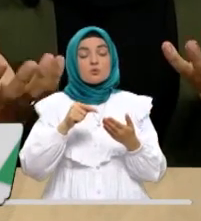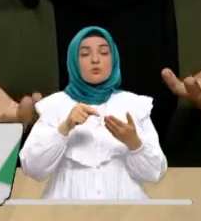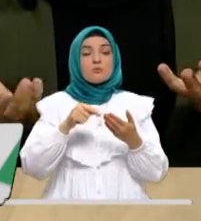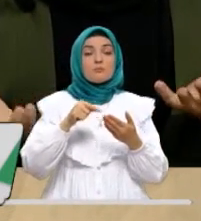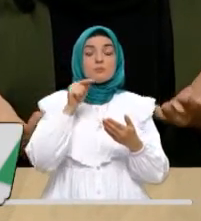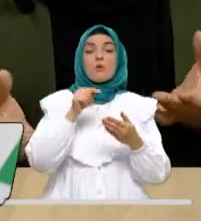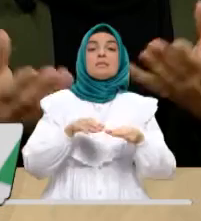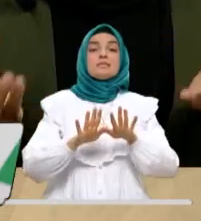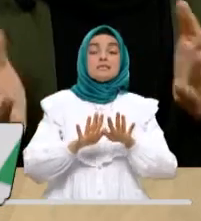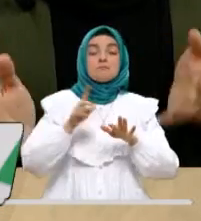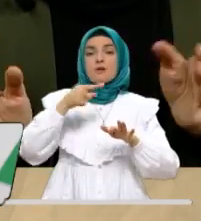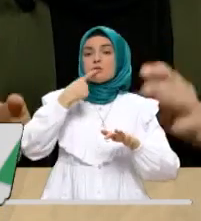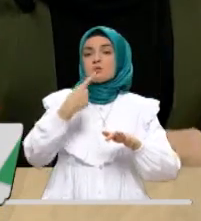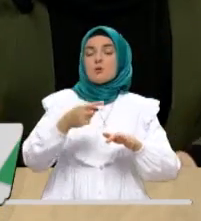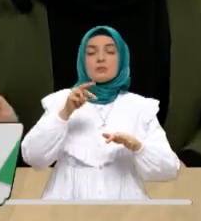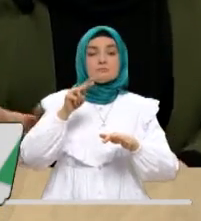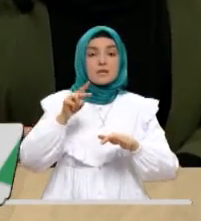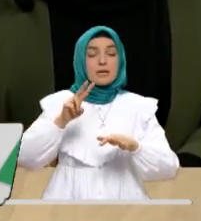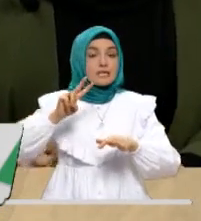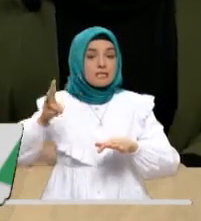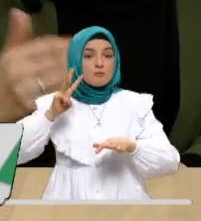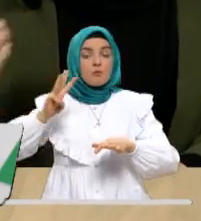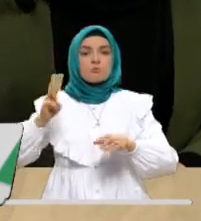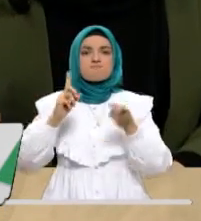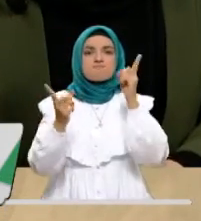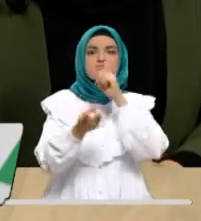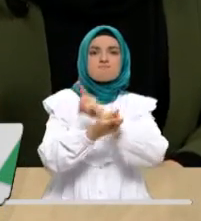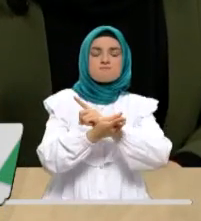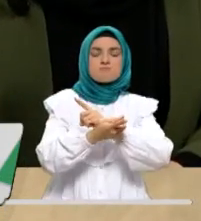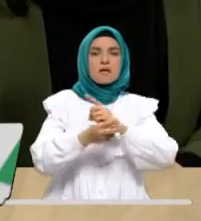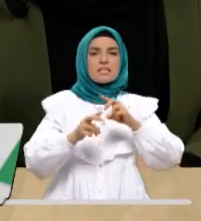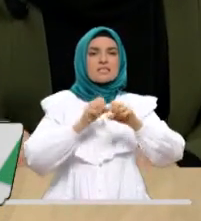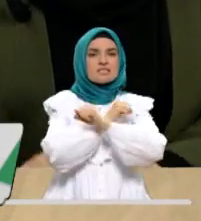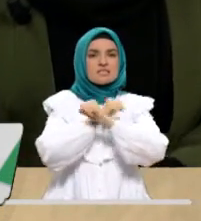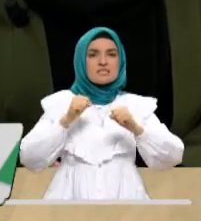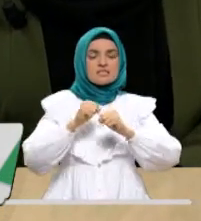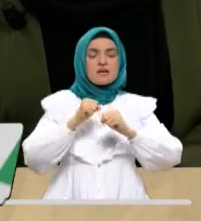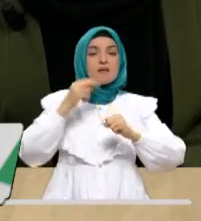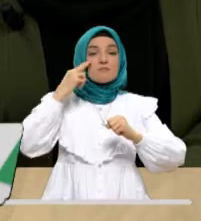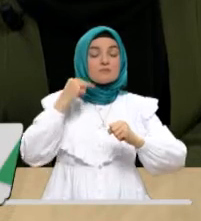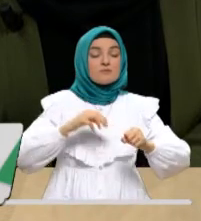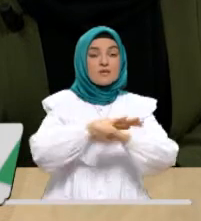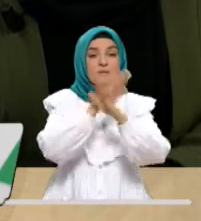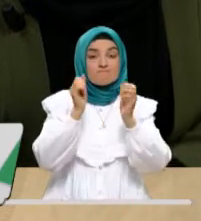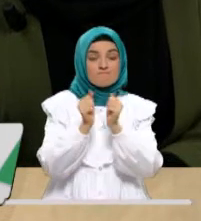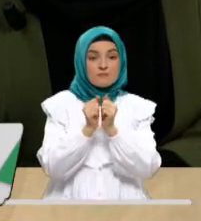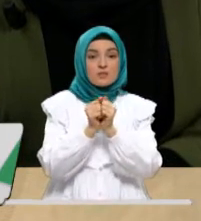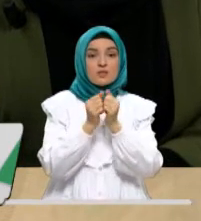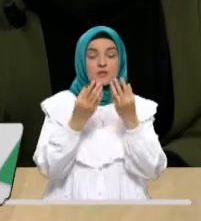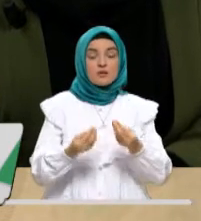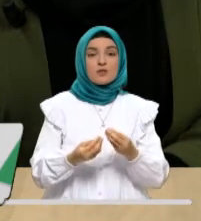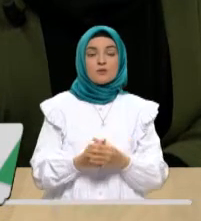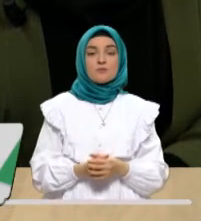yani belirttiğim gibi 20-30 çeşit kimyasal minimum bunlar. 200 çeşite de ulaşabiliyor bu kimyasallar. Kudret Hanım, piyasada